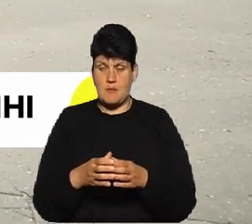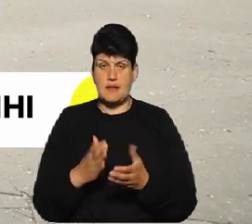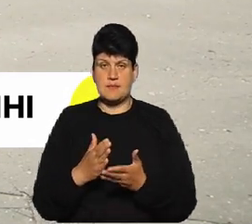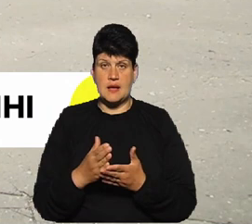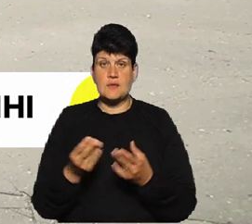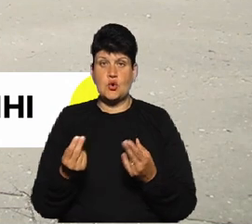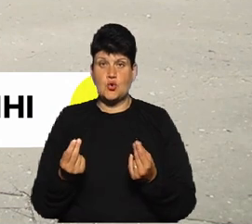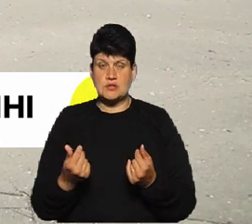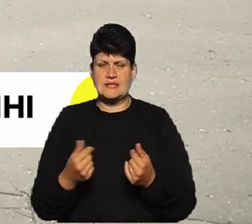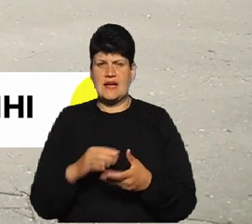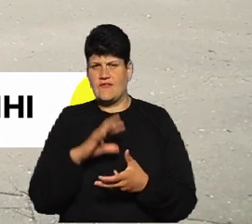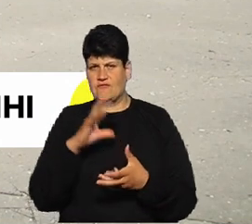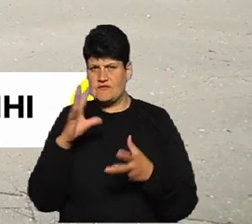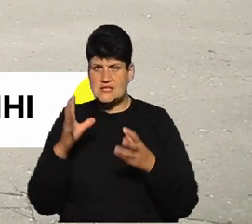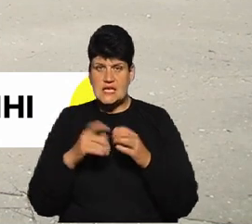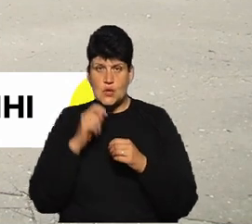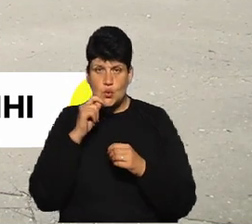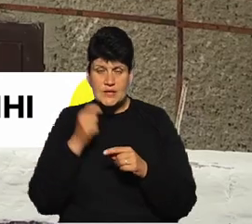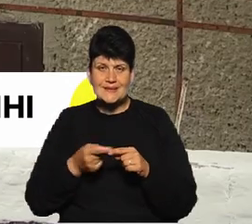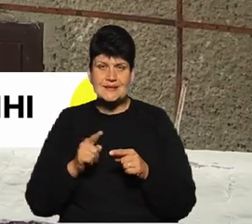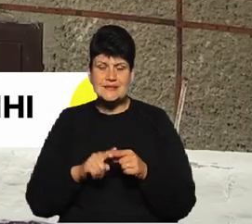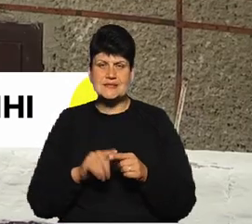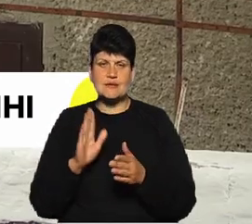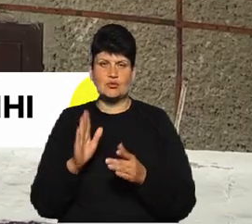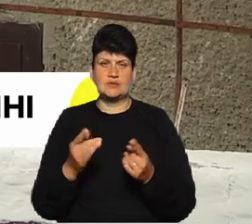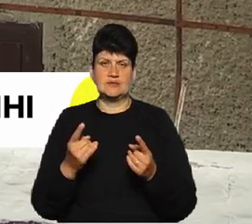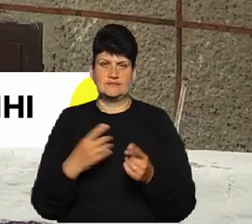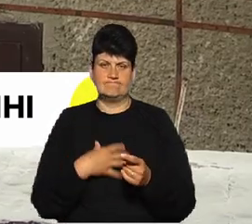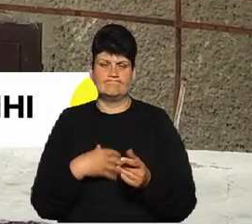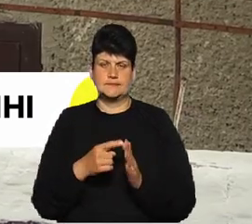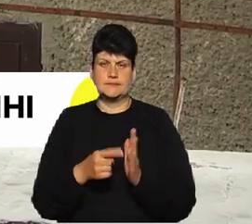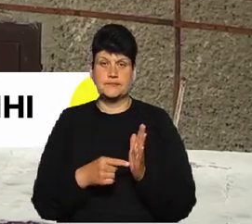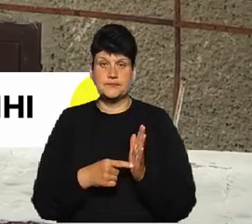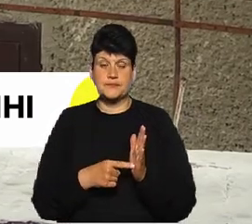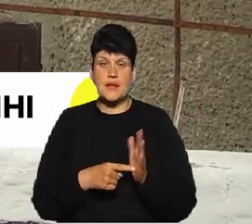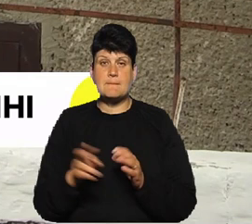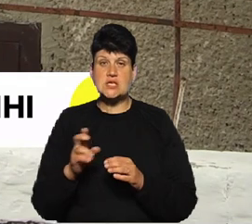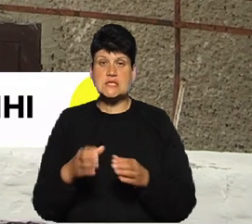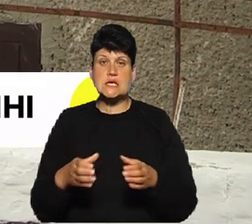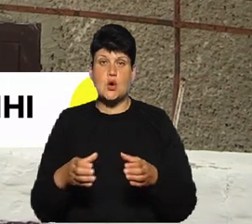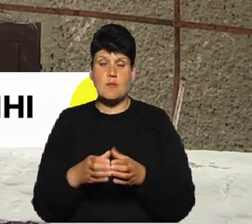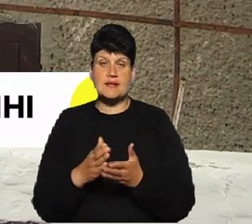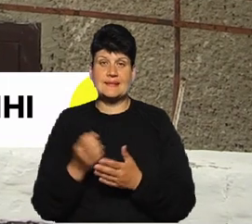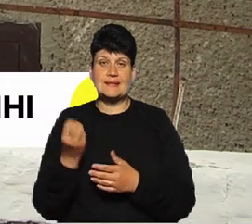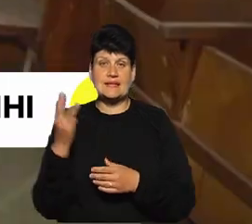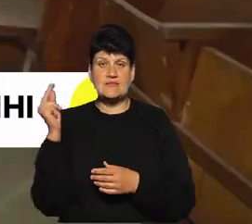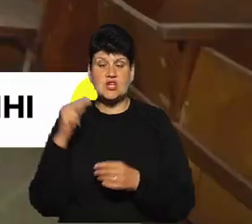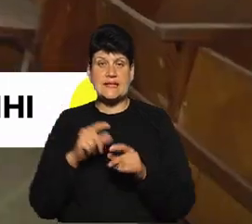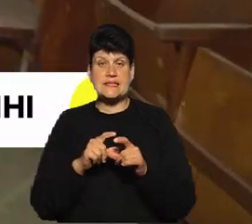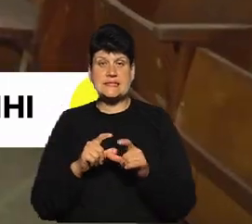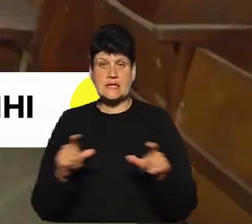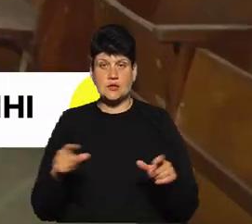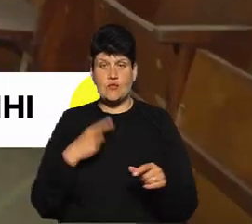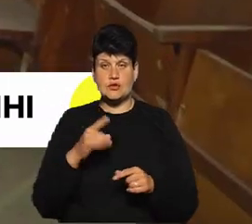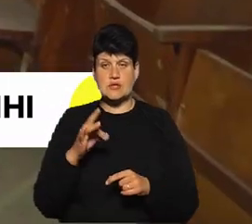для всієї України буде актуальне питання. У Бережанській громаді 13 навчальних закладів, каже Ростислав